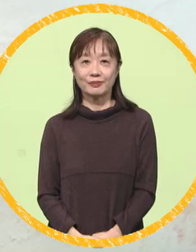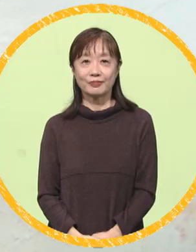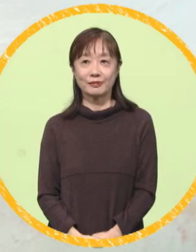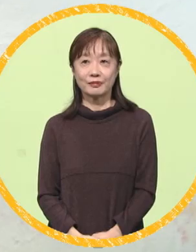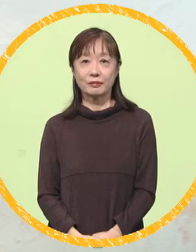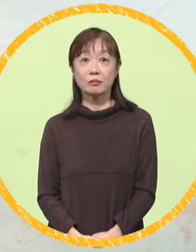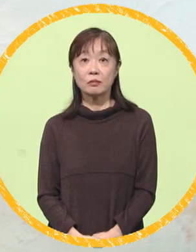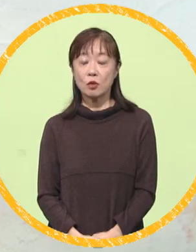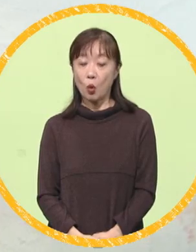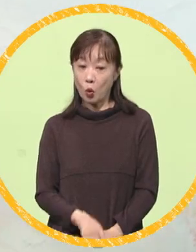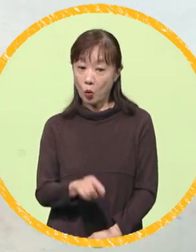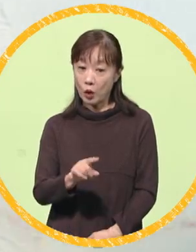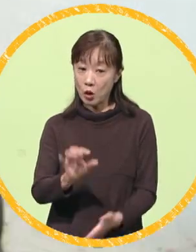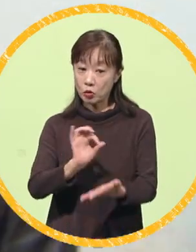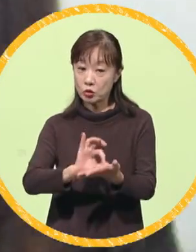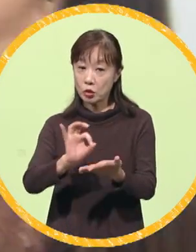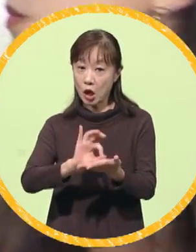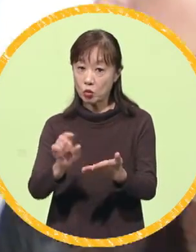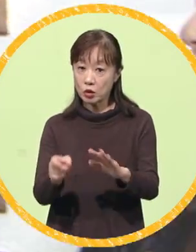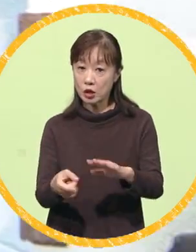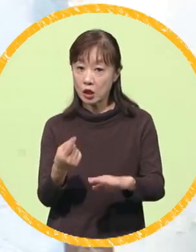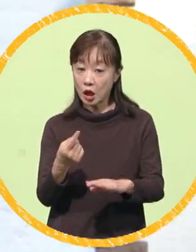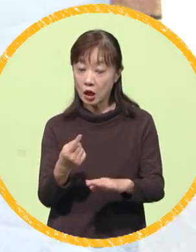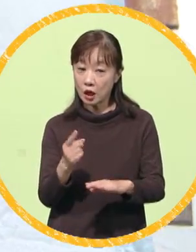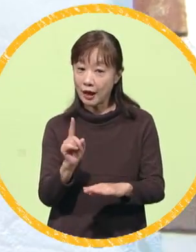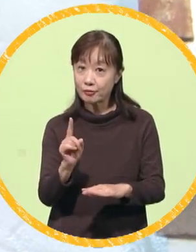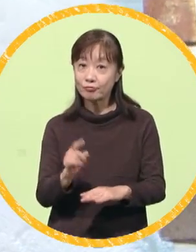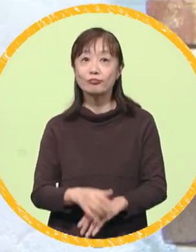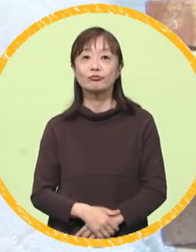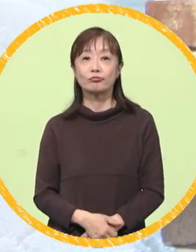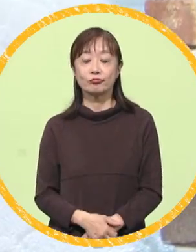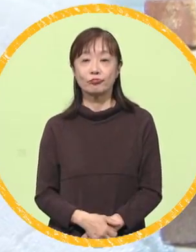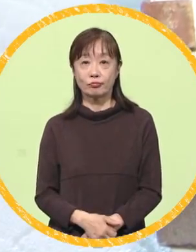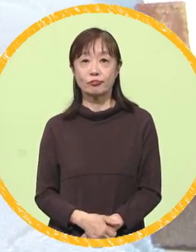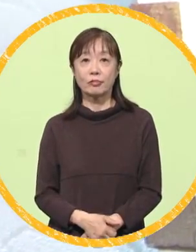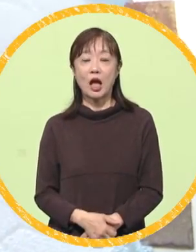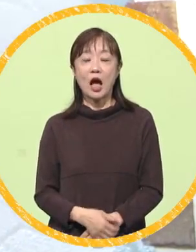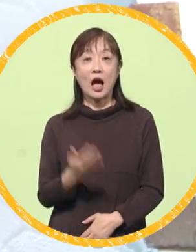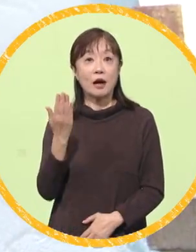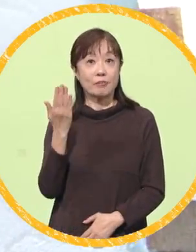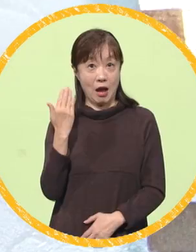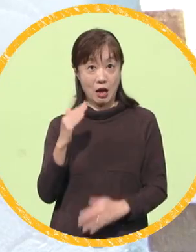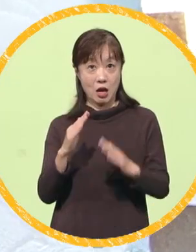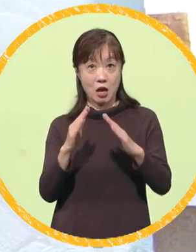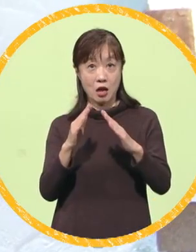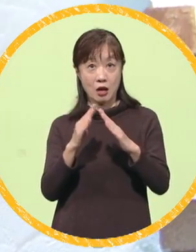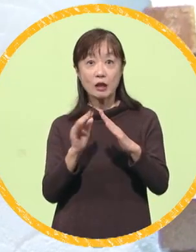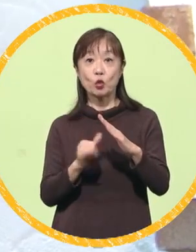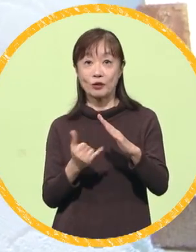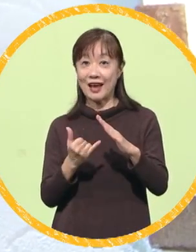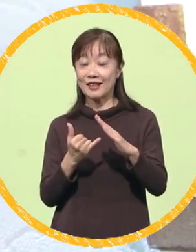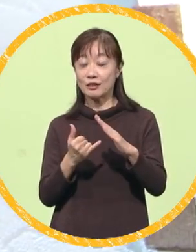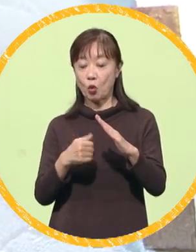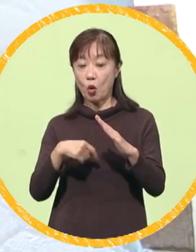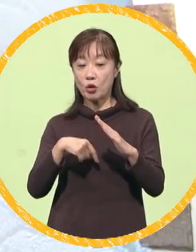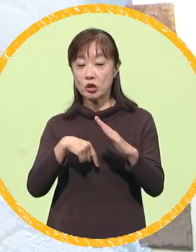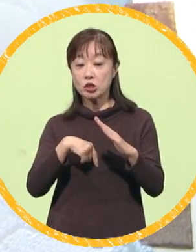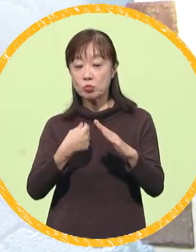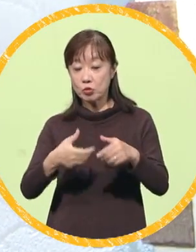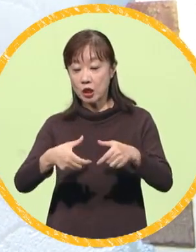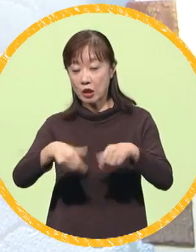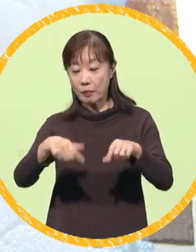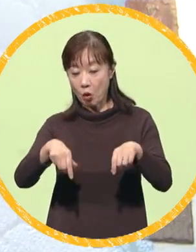使うきっかけって何だったんですか？ はい、最初に自宅の方で自分たち用で卵